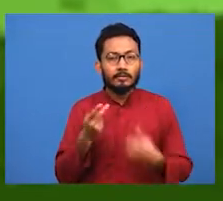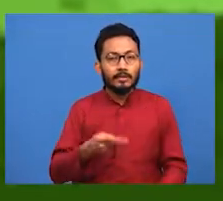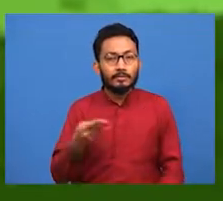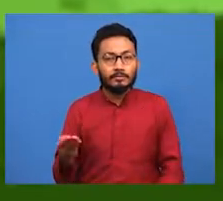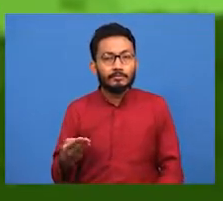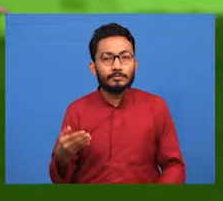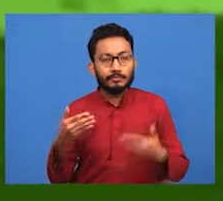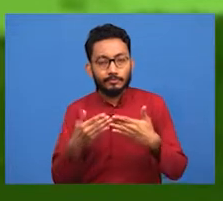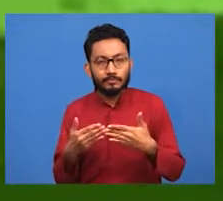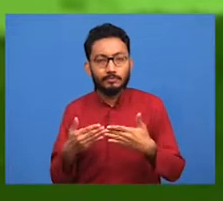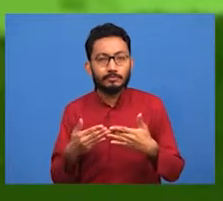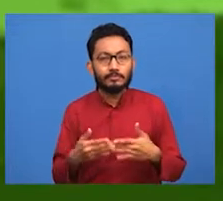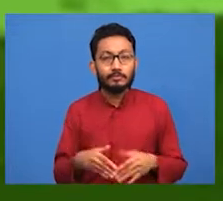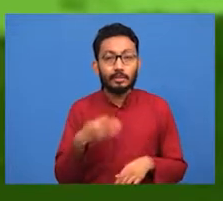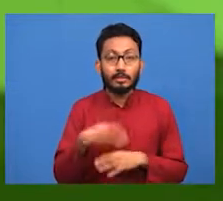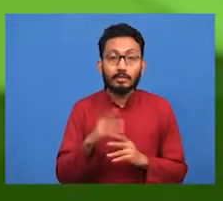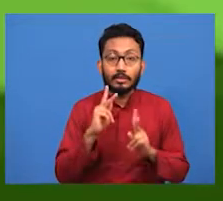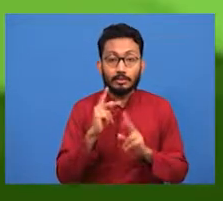penyambut selepas kata kerja.